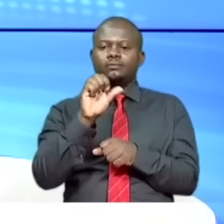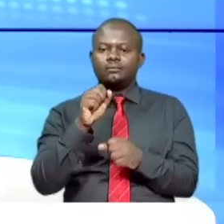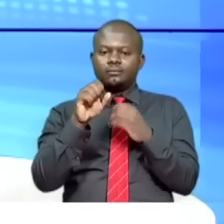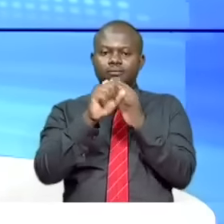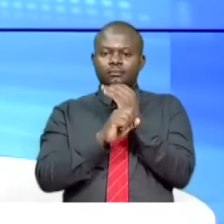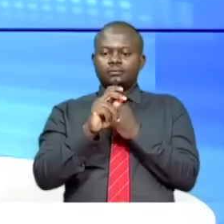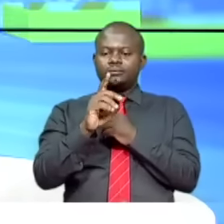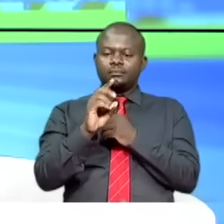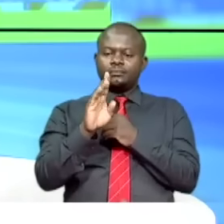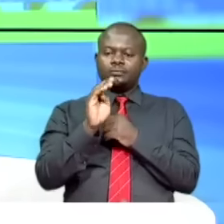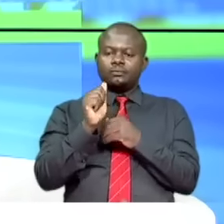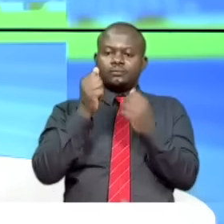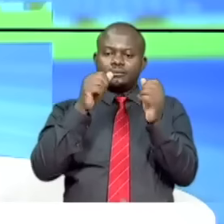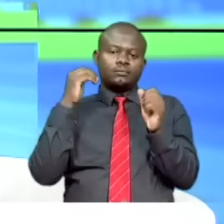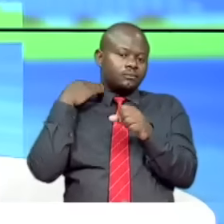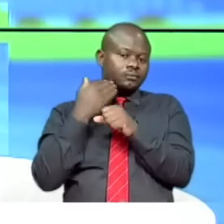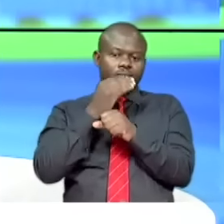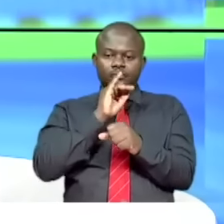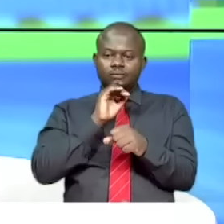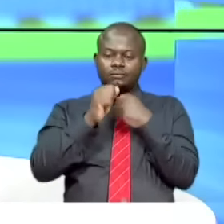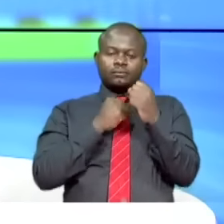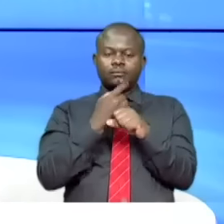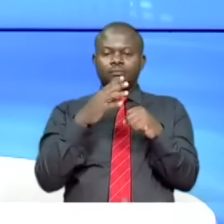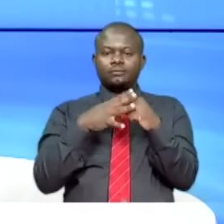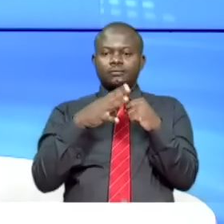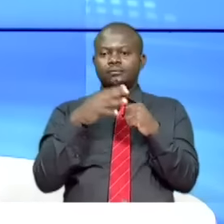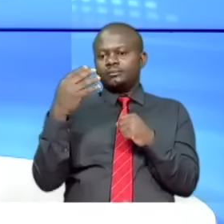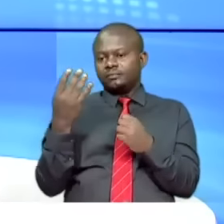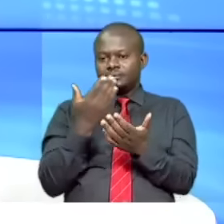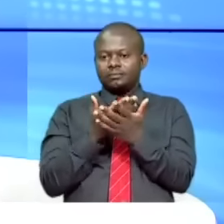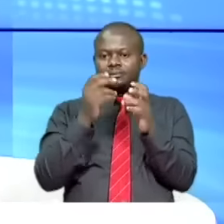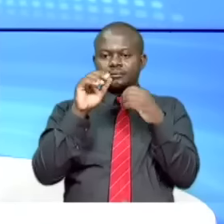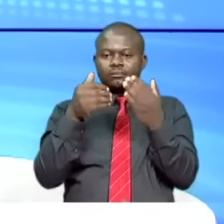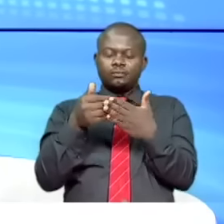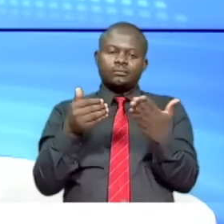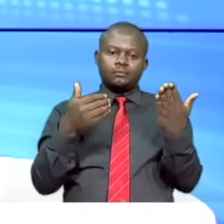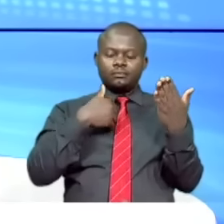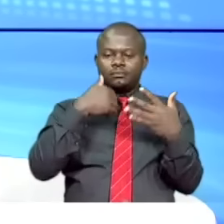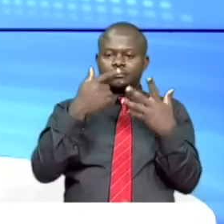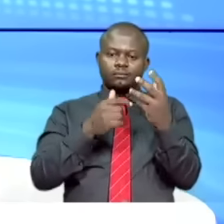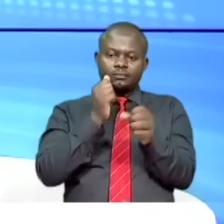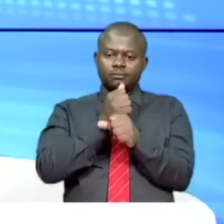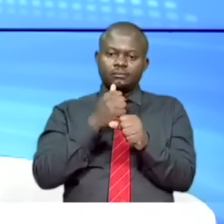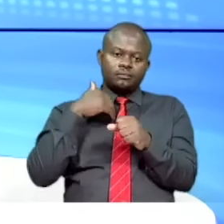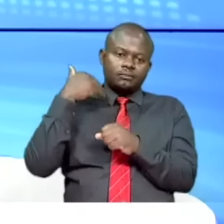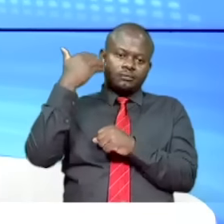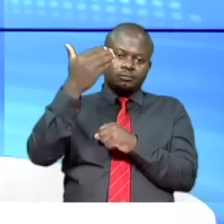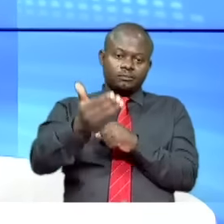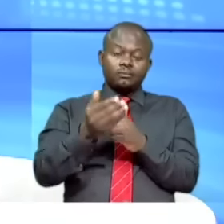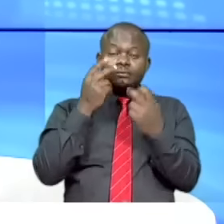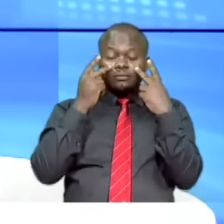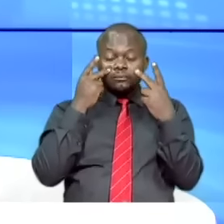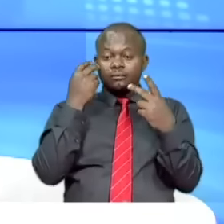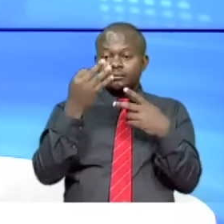Nduba, barokotse Jenoside yakorewe Abatutsi mu 1994, barasaba ko hagira igikorwa hagakorwa bakareba ko